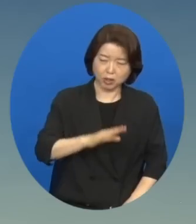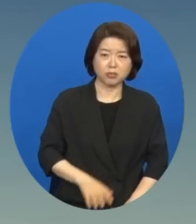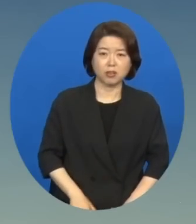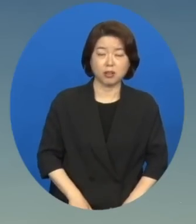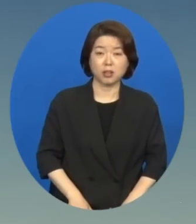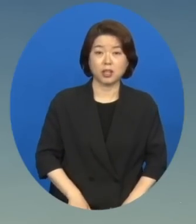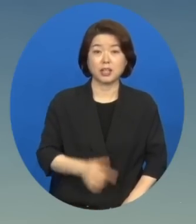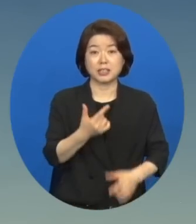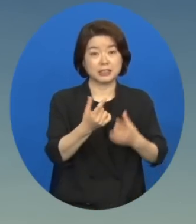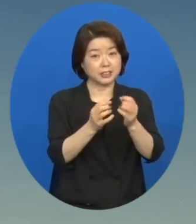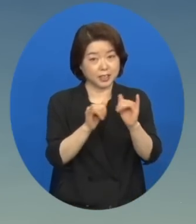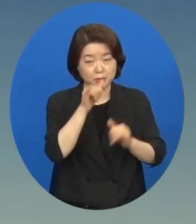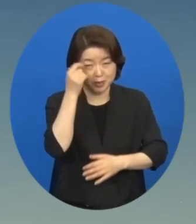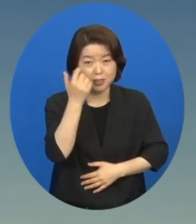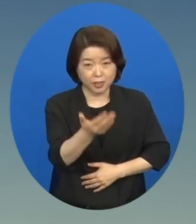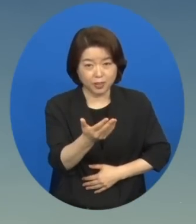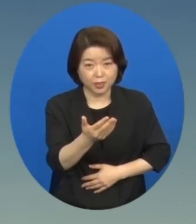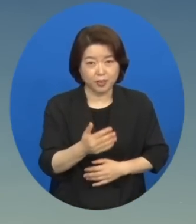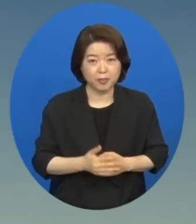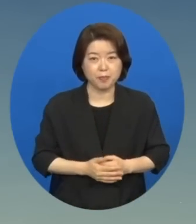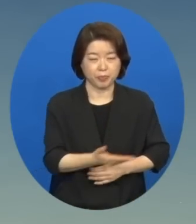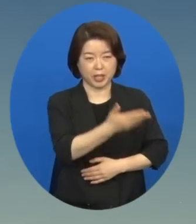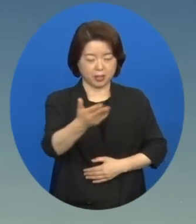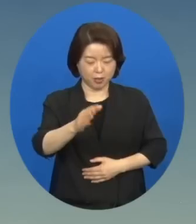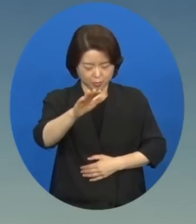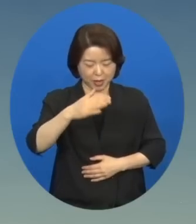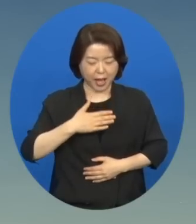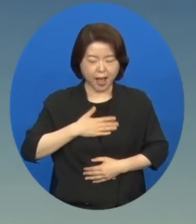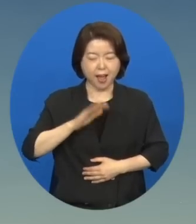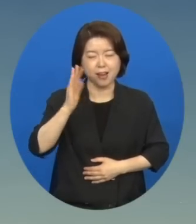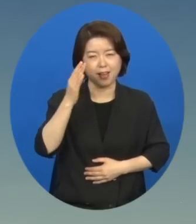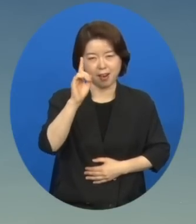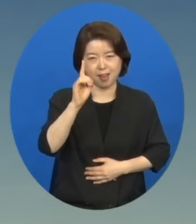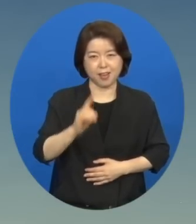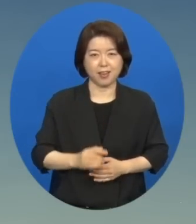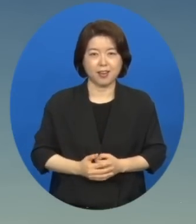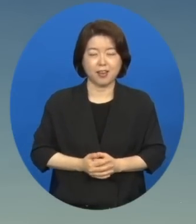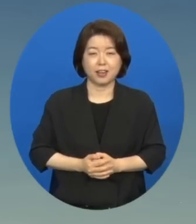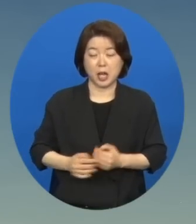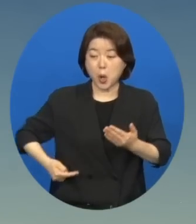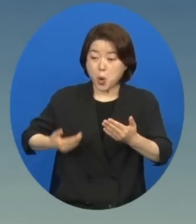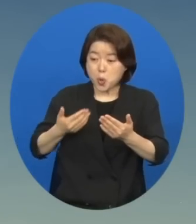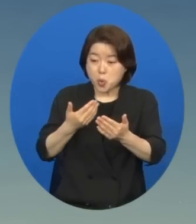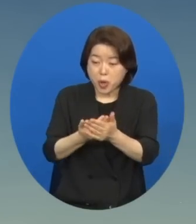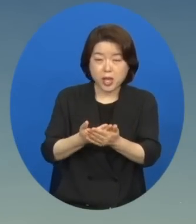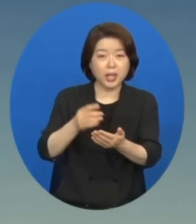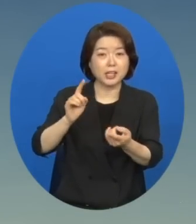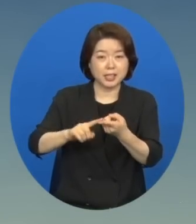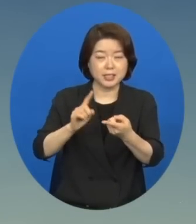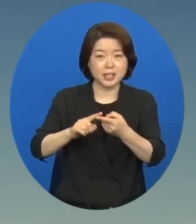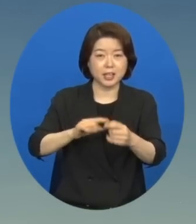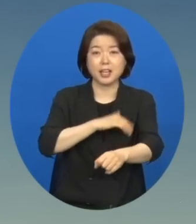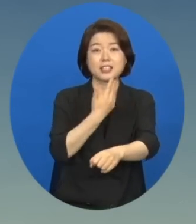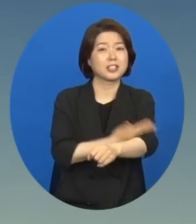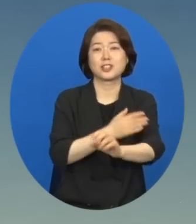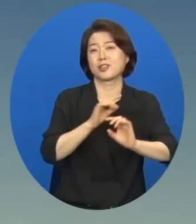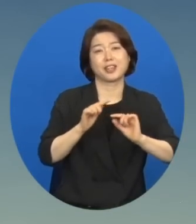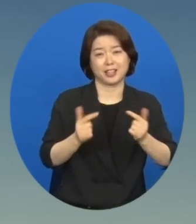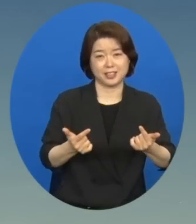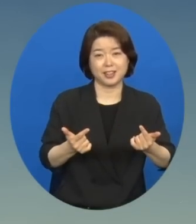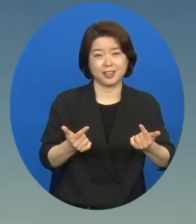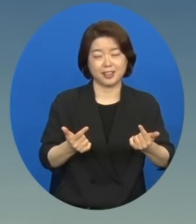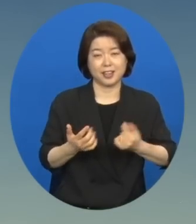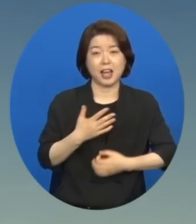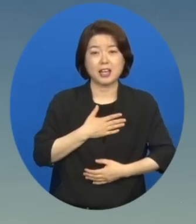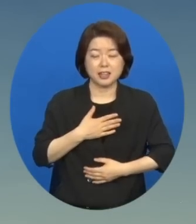분들이 계실 거예요. 근데 여러분 아셔야 돼요. 회개 자체가 능력 있는 게 아니에요.